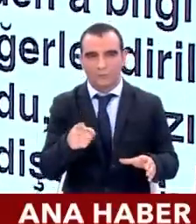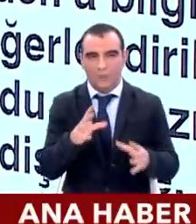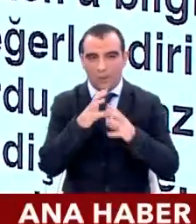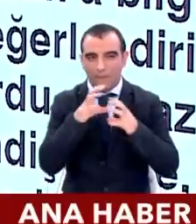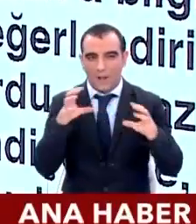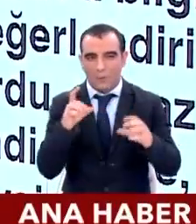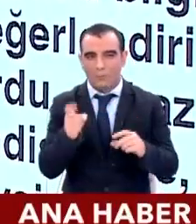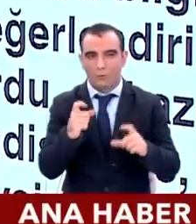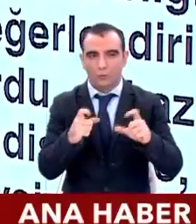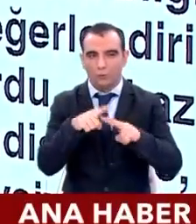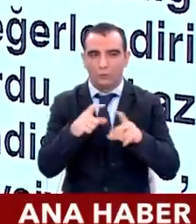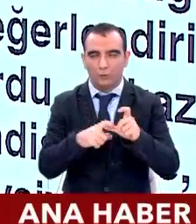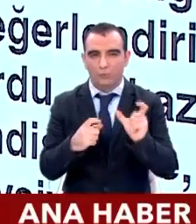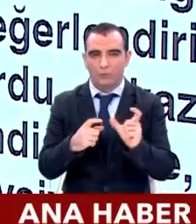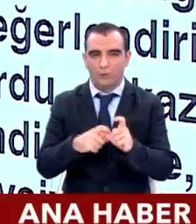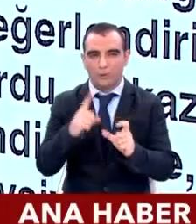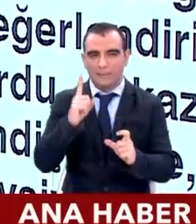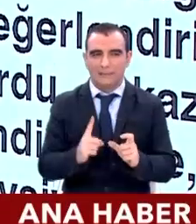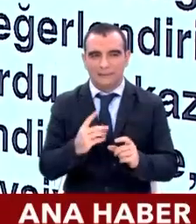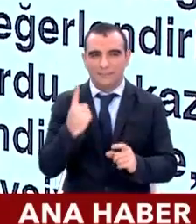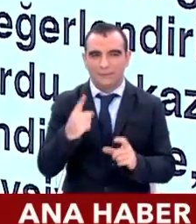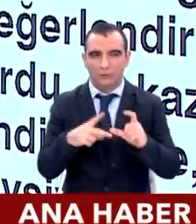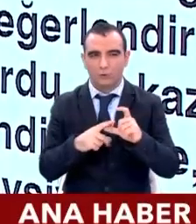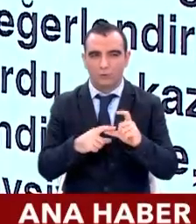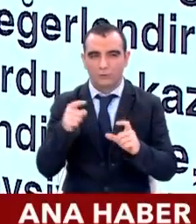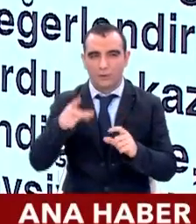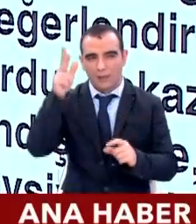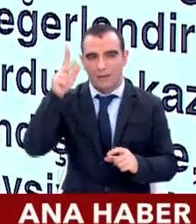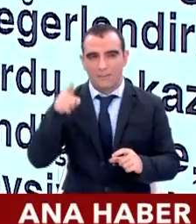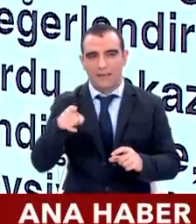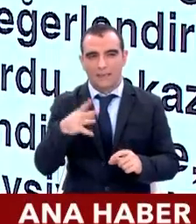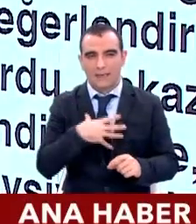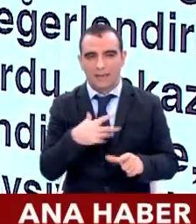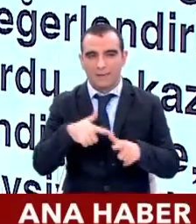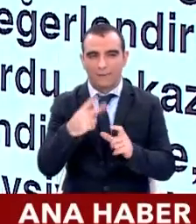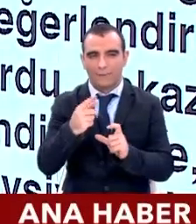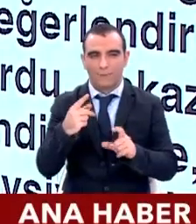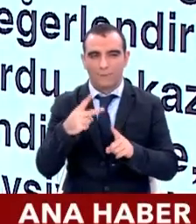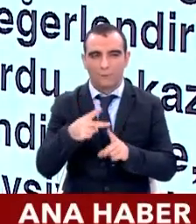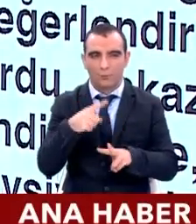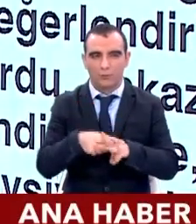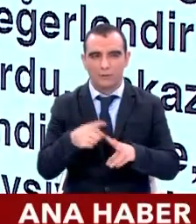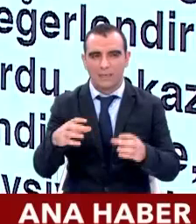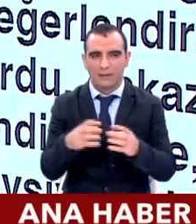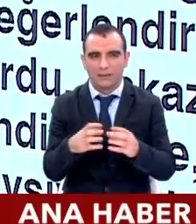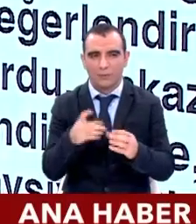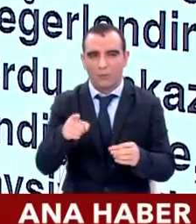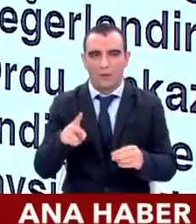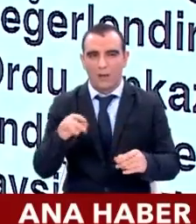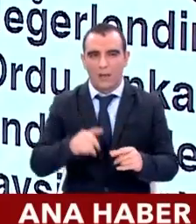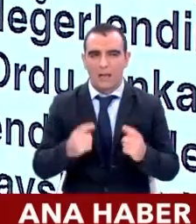bulundu 3 otobüs ilk kez 1 Şubat'ta Amerika Birleşik Devletlerinin Balistik füzeleri depoladığı montana'daki